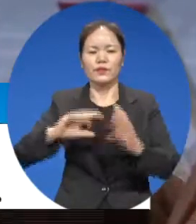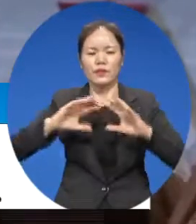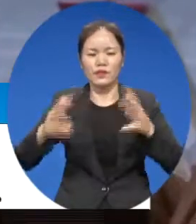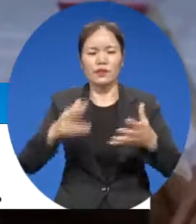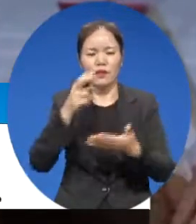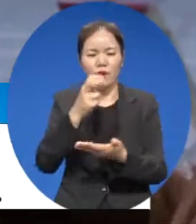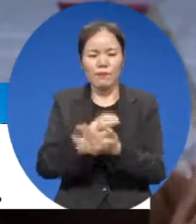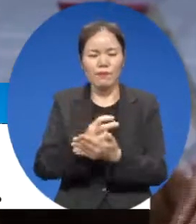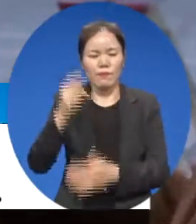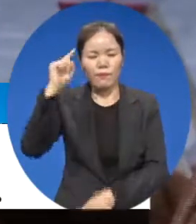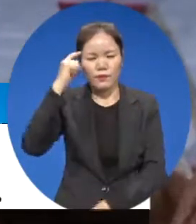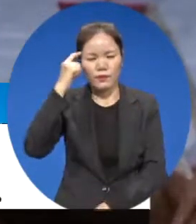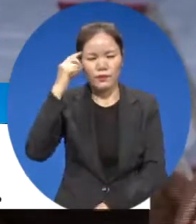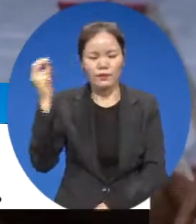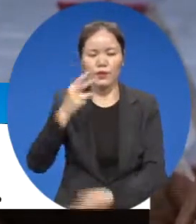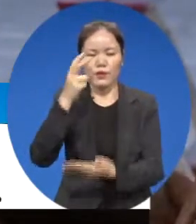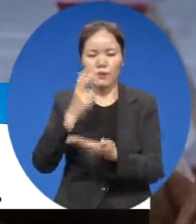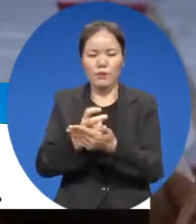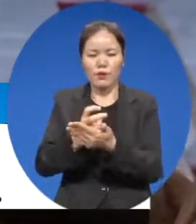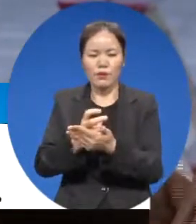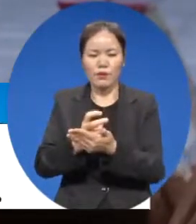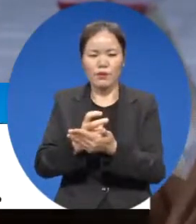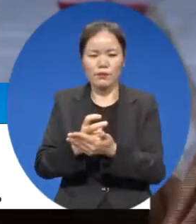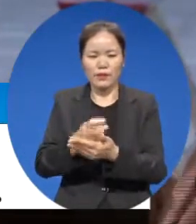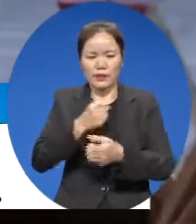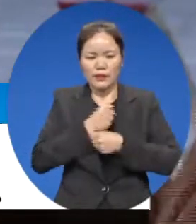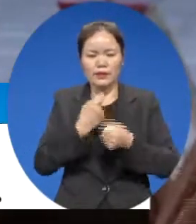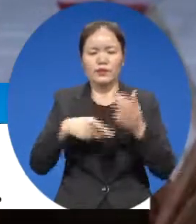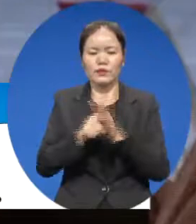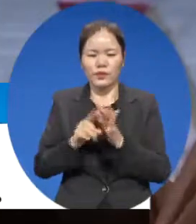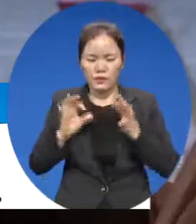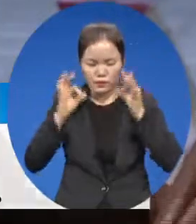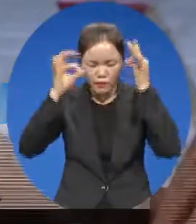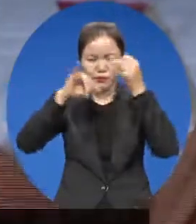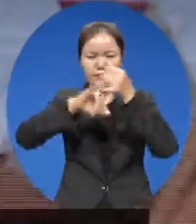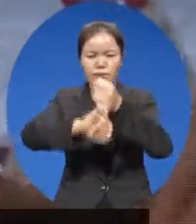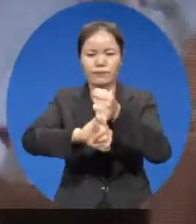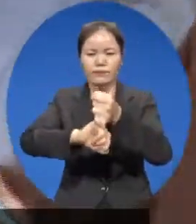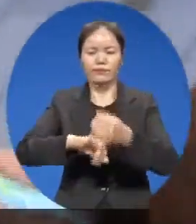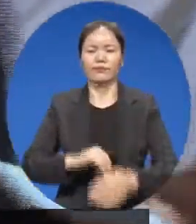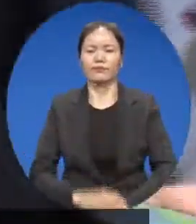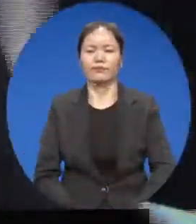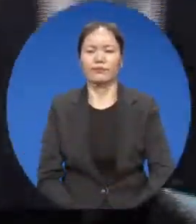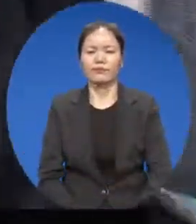헌법 정신과 법치주의를 지키기 위하여 최선을 다할 것을 약속드립니다